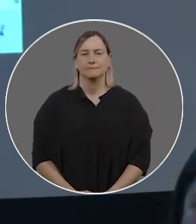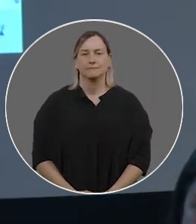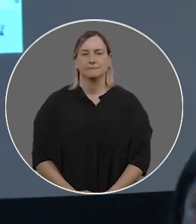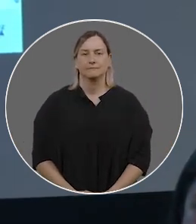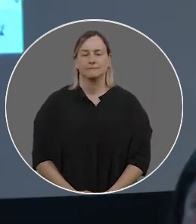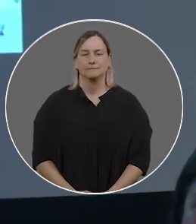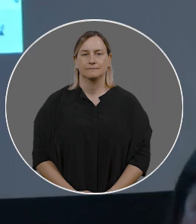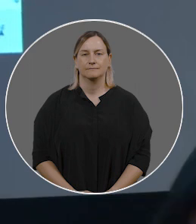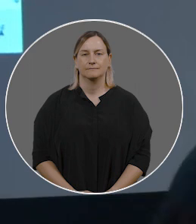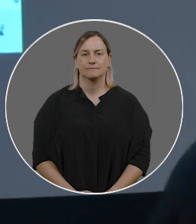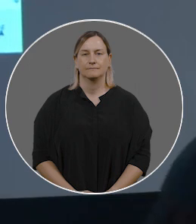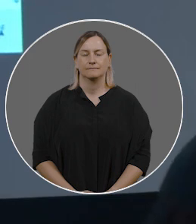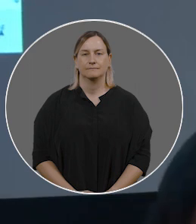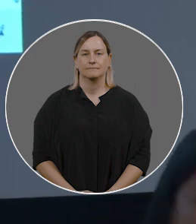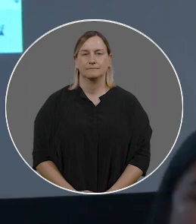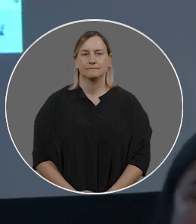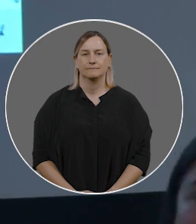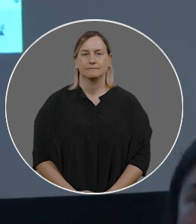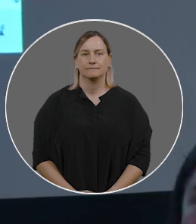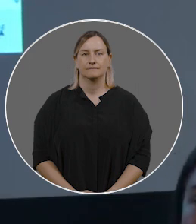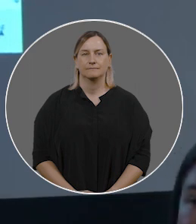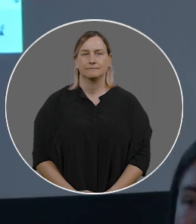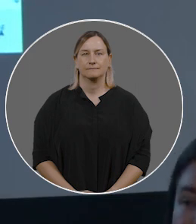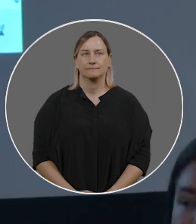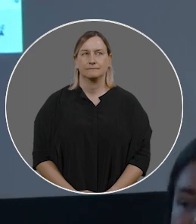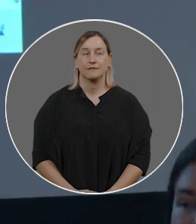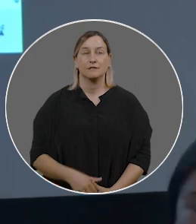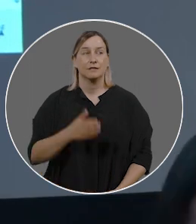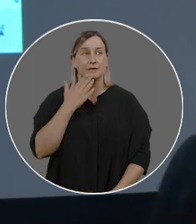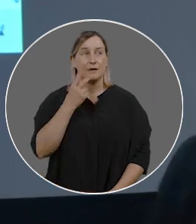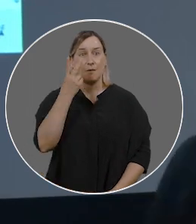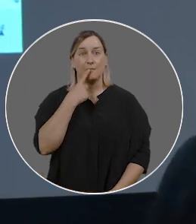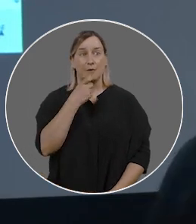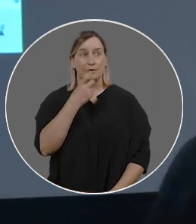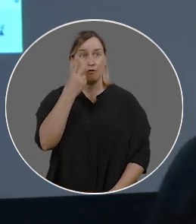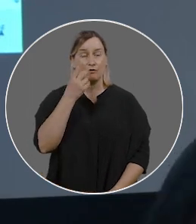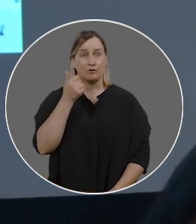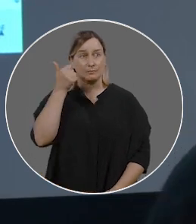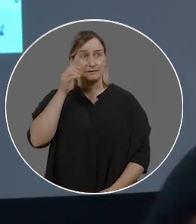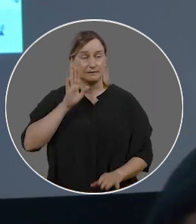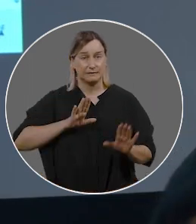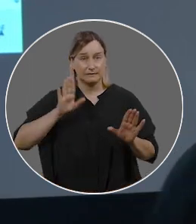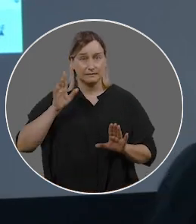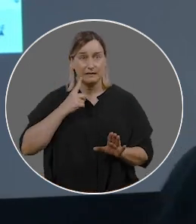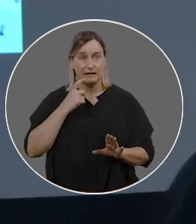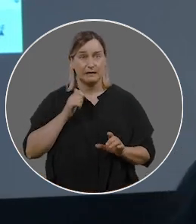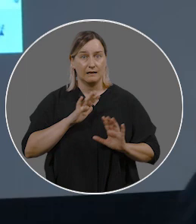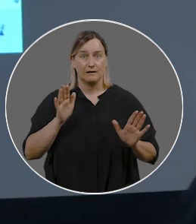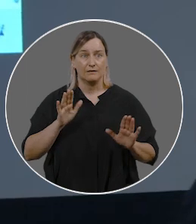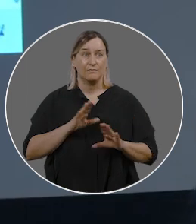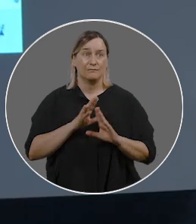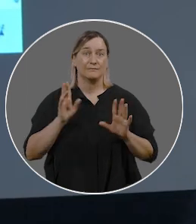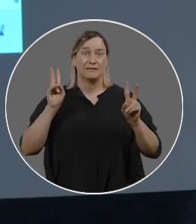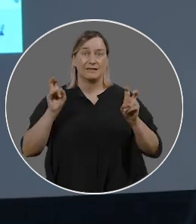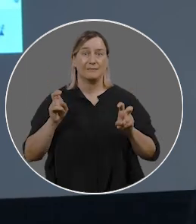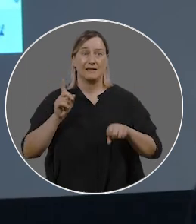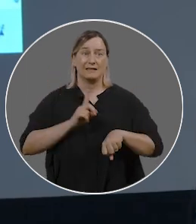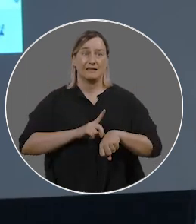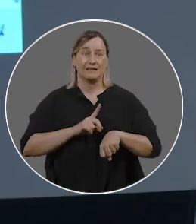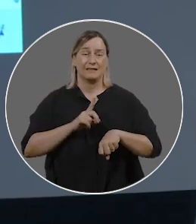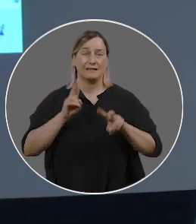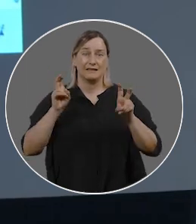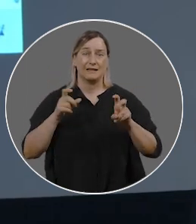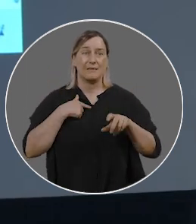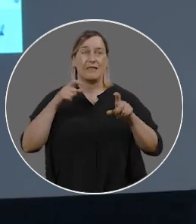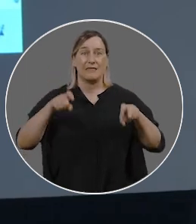Tenim una altra... Si us sé... Fem dos que hi ha, ara el primer ell, i ho dic pel torn de descans,